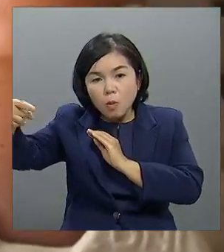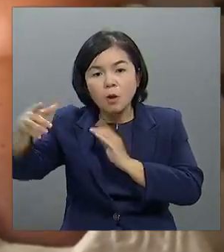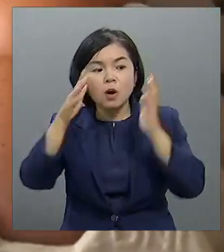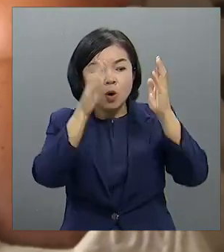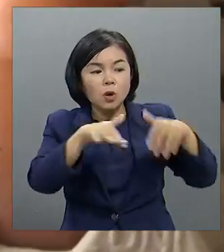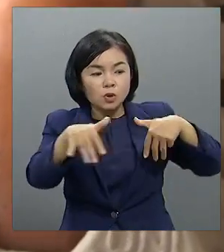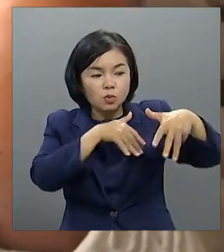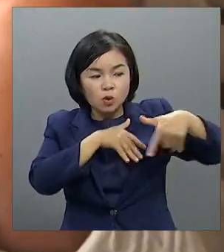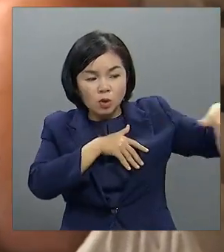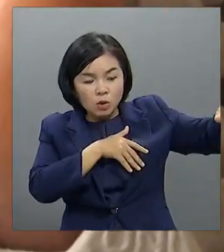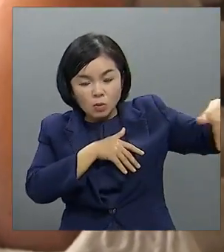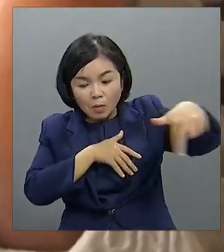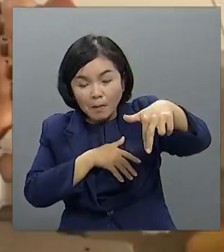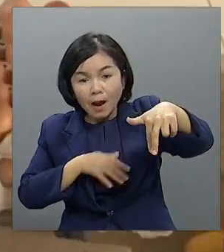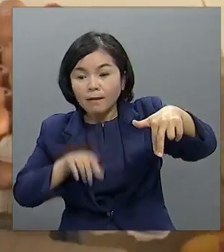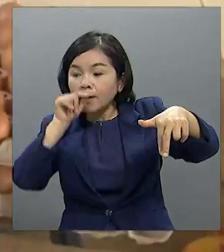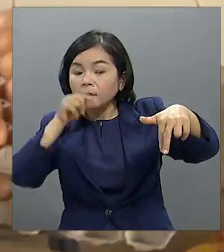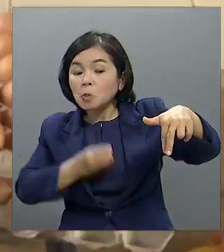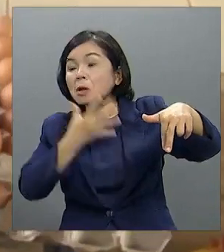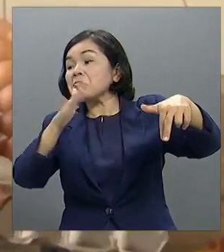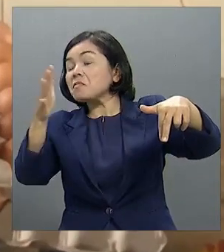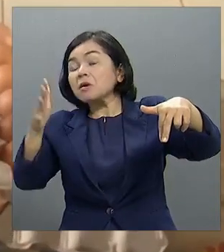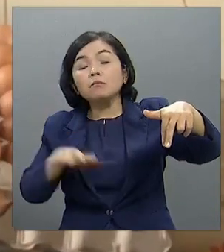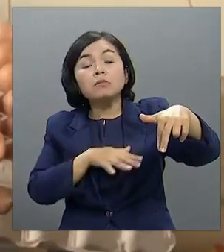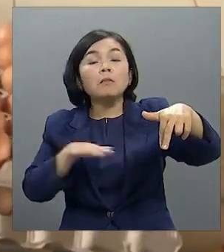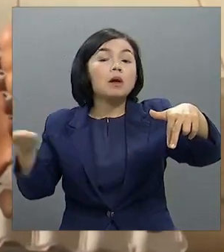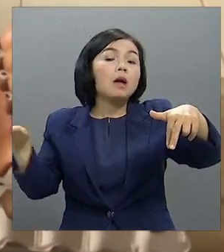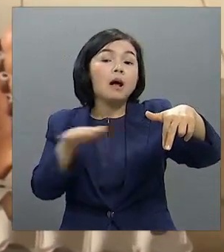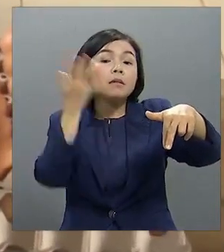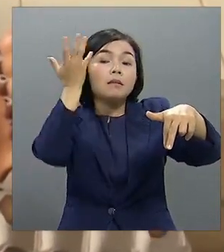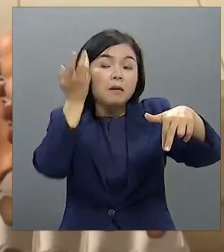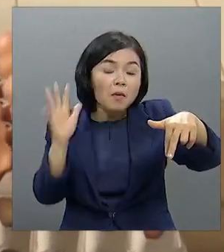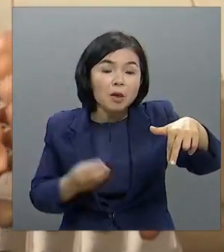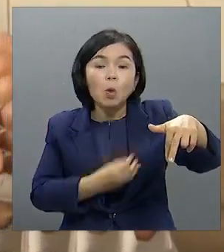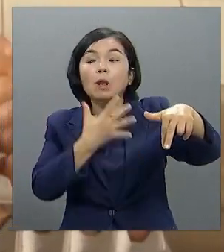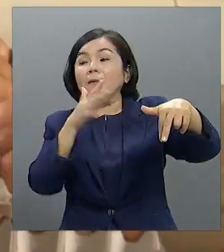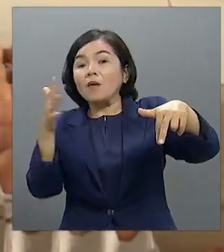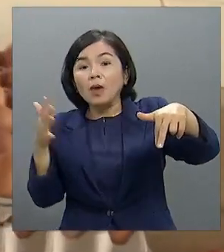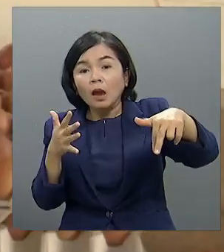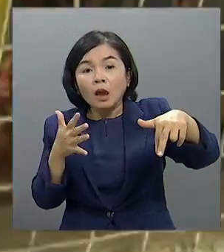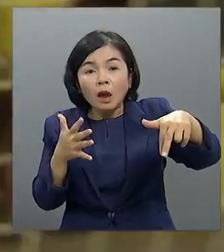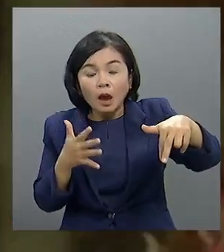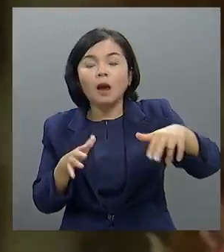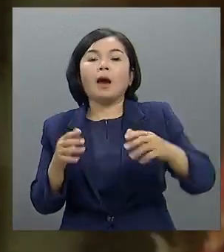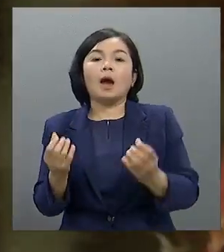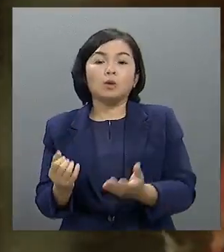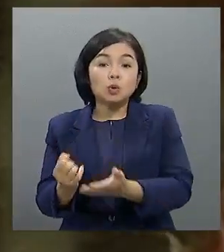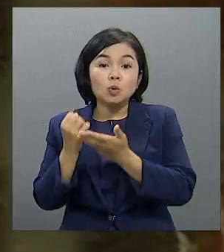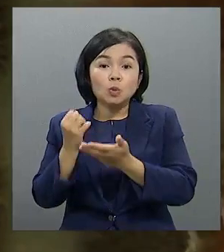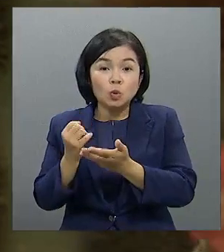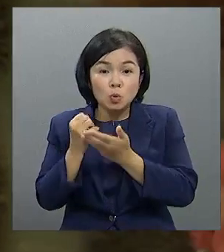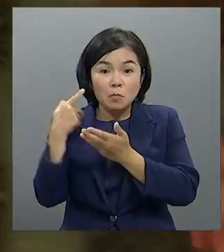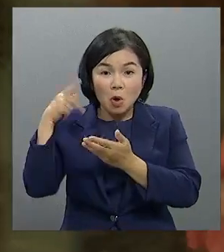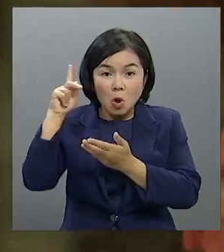ตกใจแต่อย่างใดค่ะเมื่อไก่ไม่มีความเครียดไม่ตื่นตระหนกง่ายนะคะก็ส่งผลให้ไก่เนี่ยออก